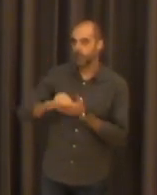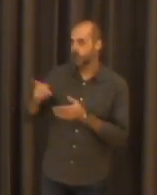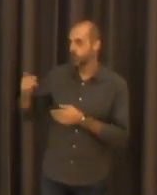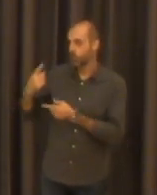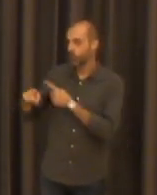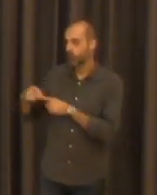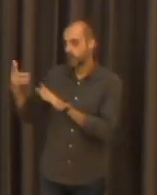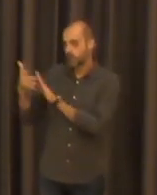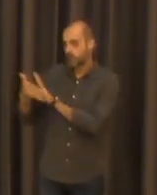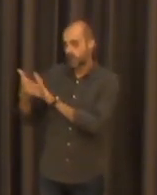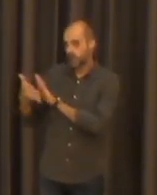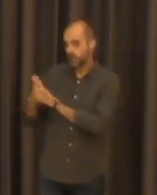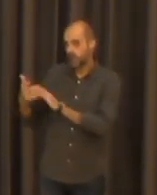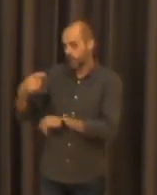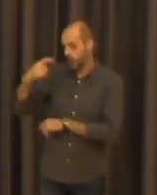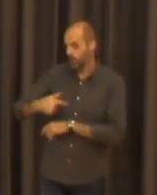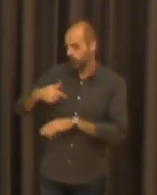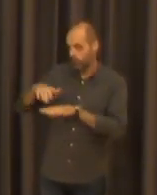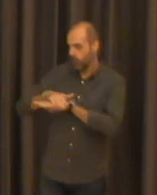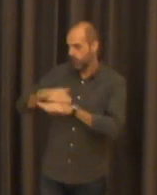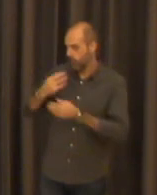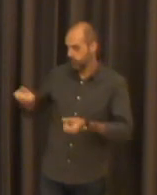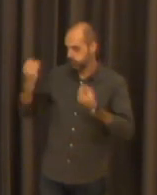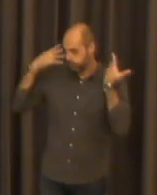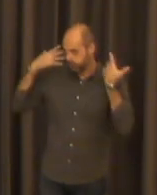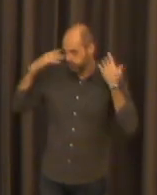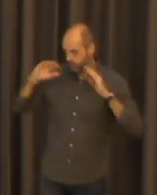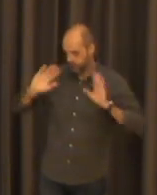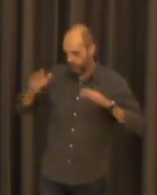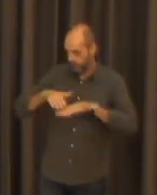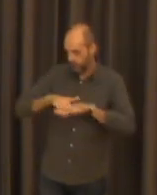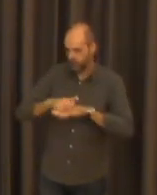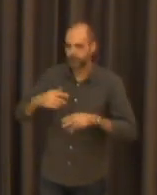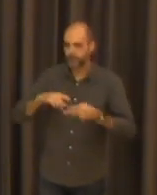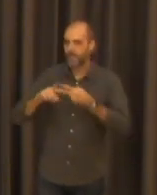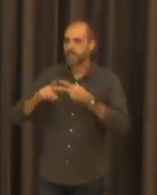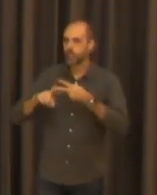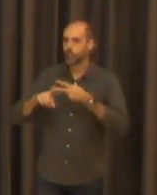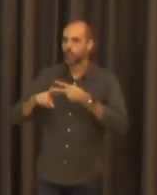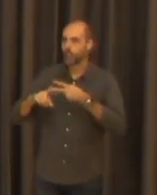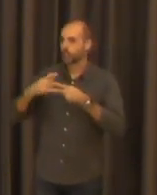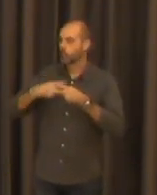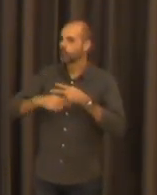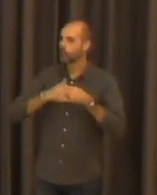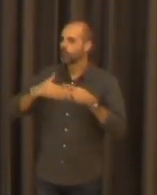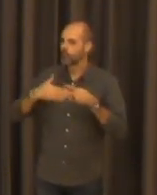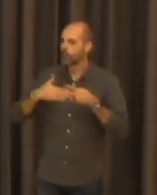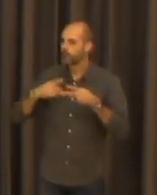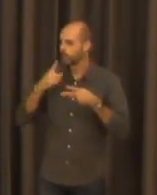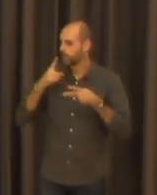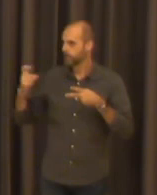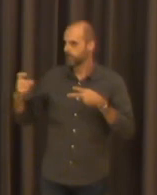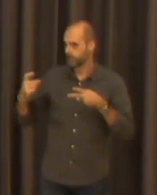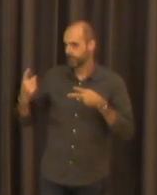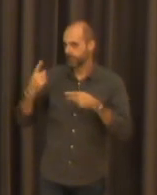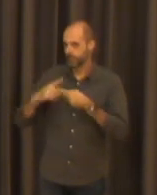explicant jo realment, perdó, però no he entès. Segona cosa, jo voldria preguntar